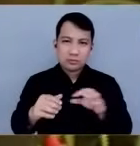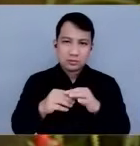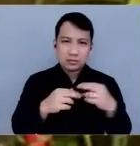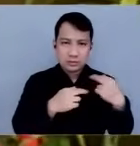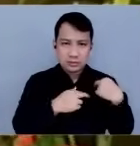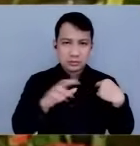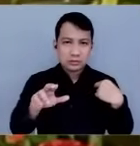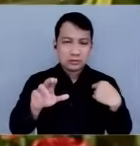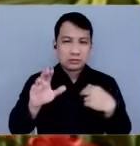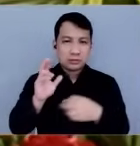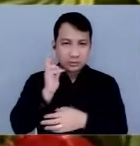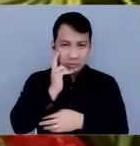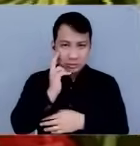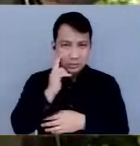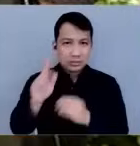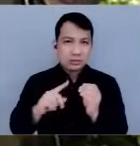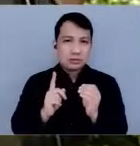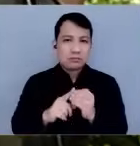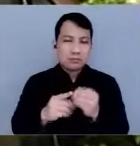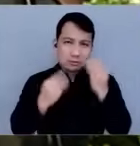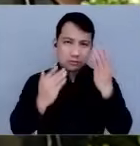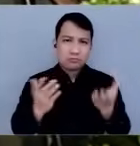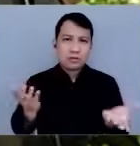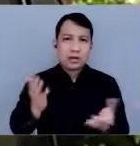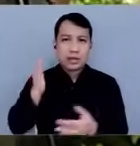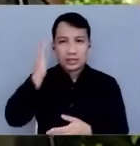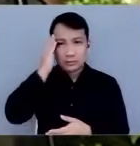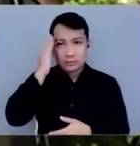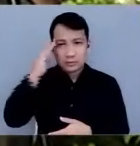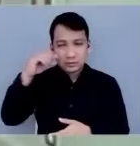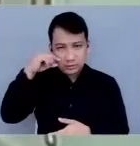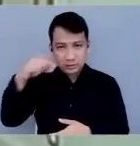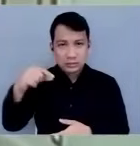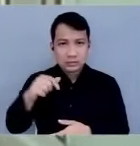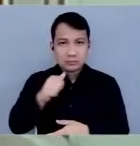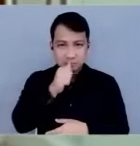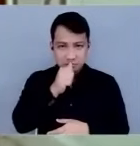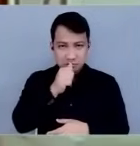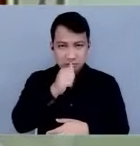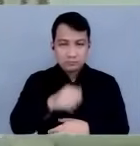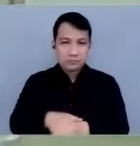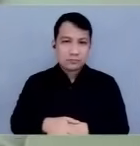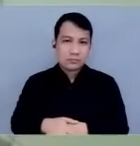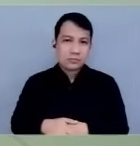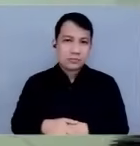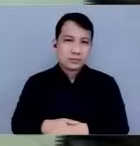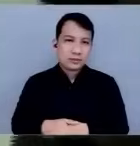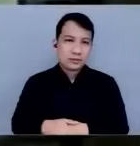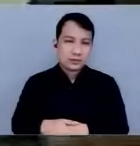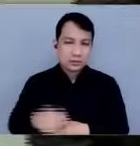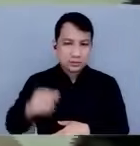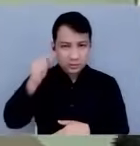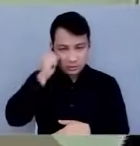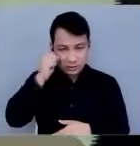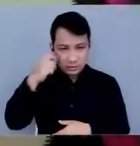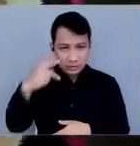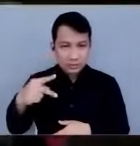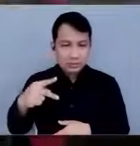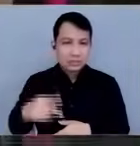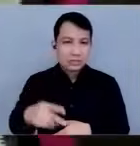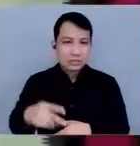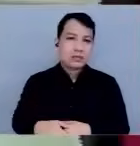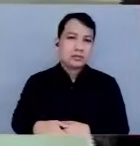Pangulo Rodrigo Duterte na nagsabing alam niya kung nasaan si Quiboloy pero secret daw. Sabi ng kanyang dating presidential spokesperson na si Attorney Salvador